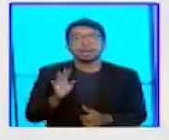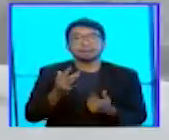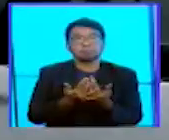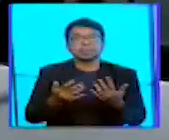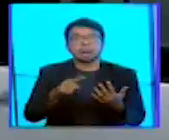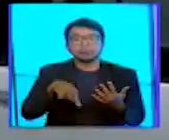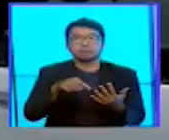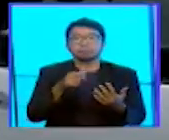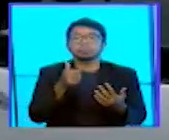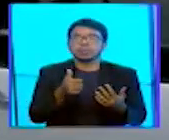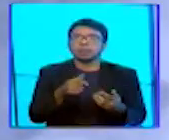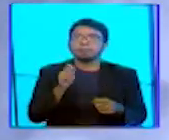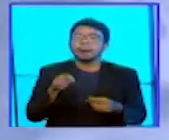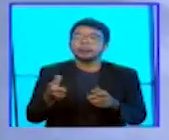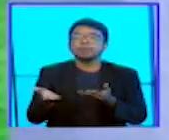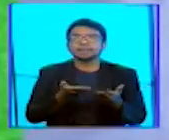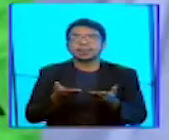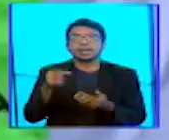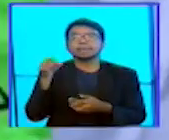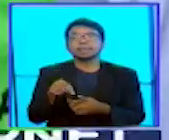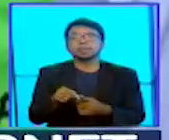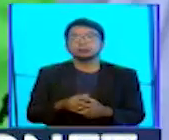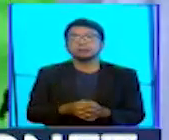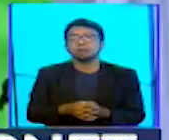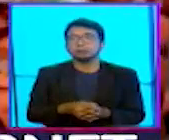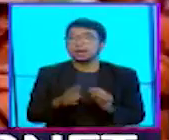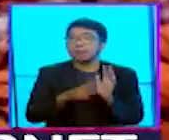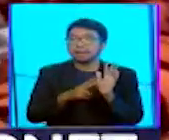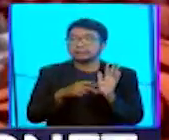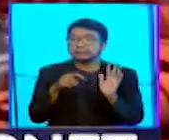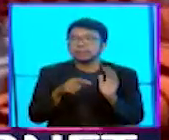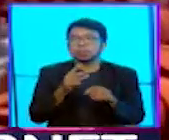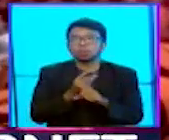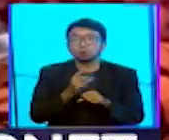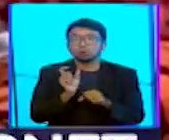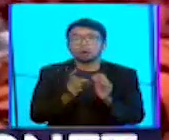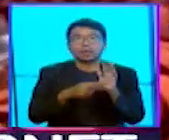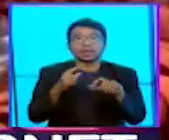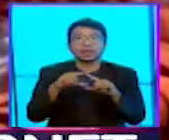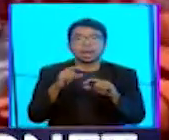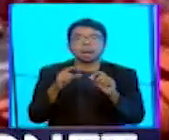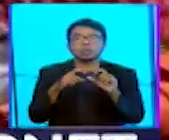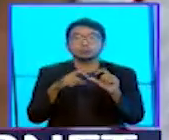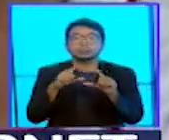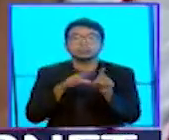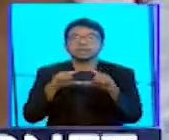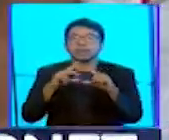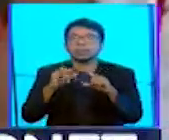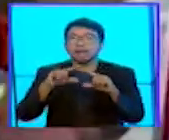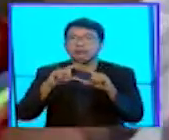ini. Tak hanya itu, PT MNC Guna Usaha Syariah juga memudahkan masyarakat untuk mendaftar melalui teknologi digital berbasis web yang